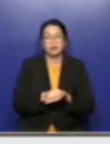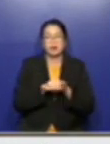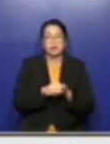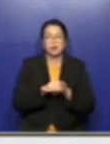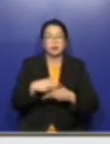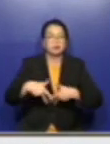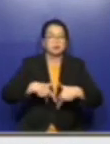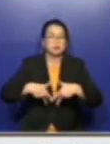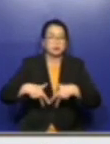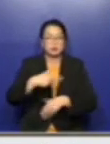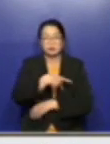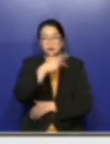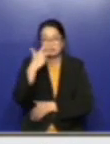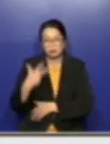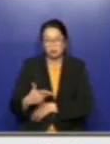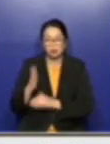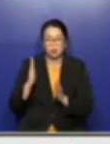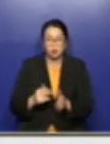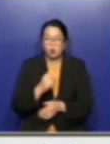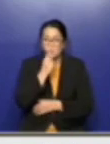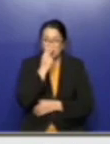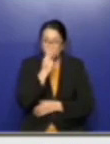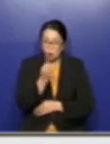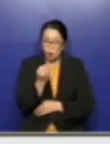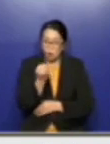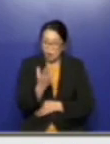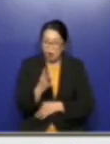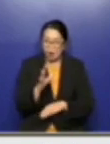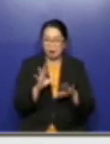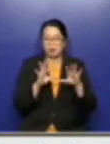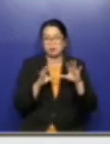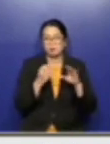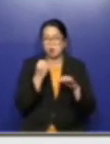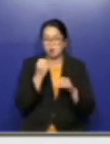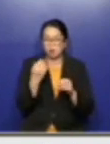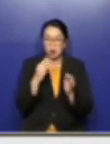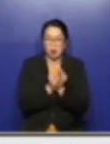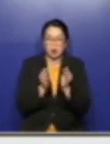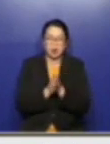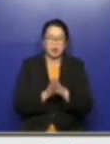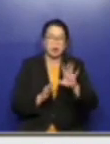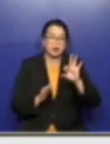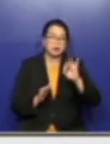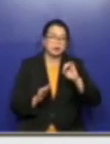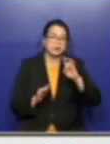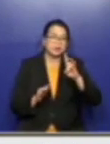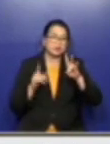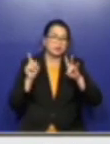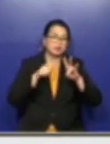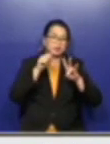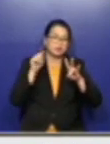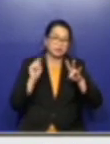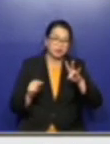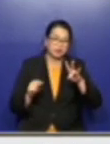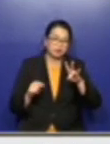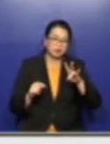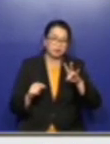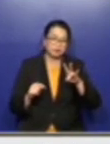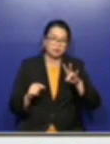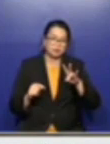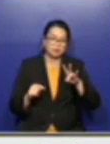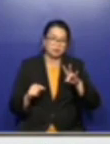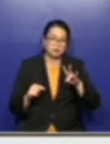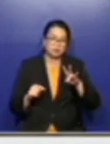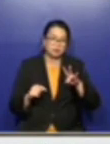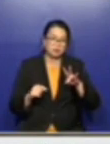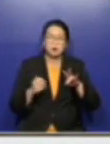ช่องไทย PBS ผู้รับชมมากที่สุด 97% นะก็อย่างที่ผมบอกครับ 3,000 ตัวอย่างแล้วท่านไปถามพวกท่านที่เขาดูประจำอ่